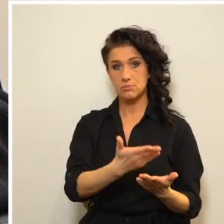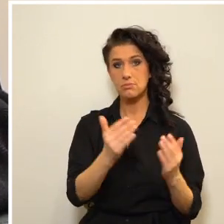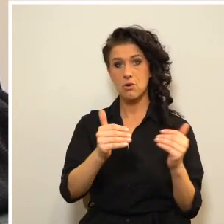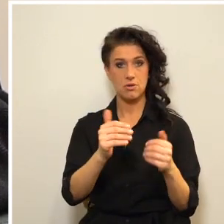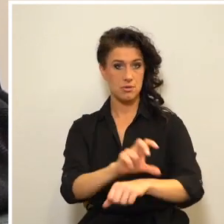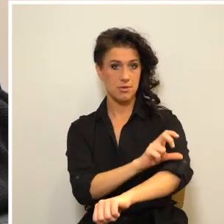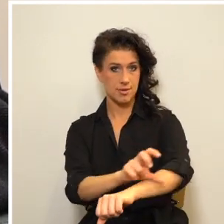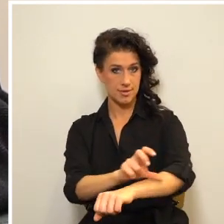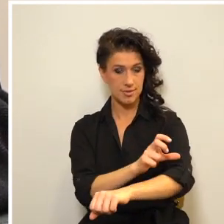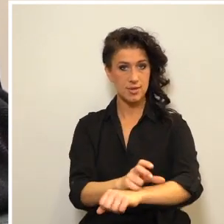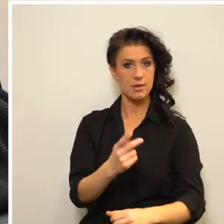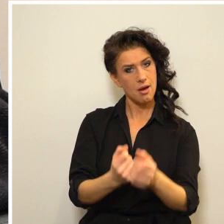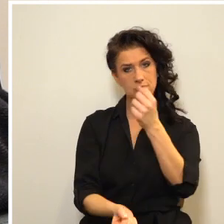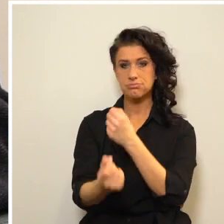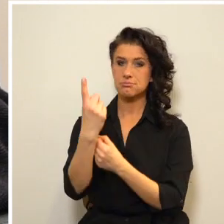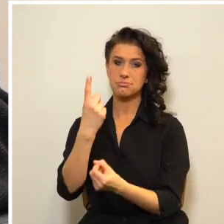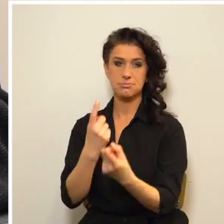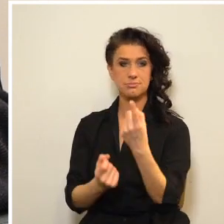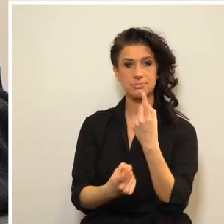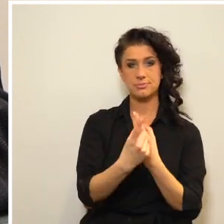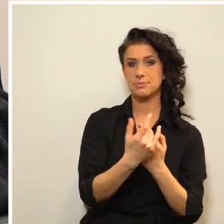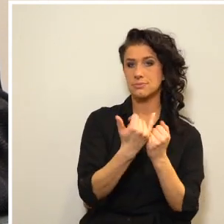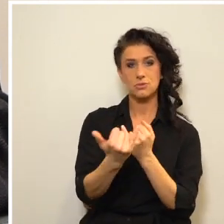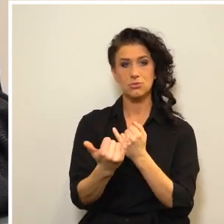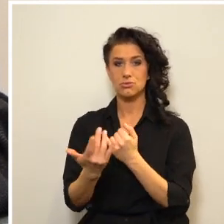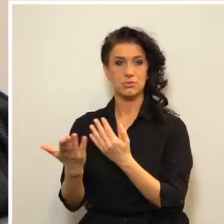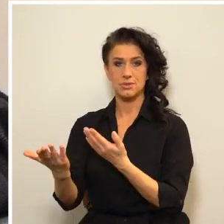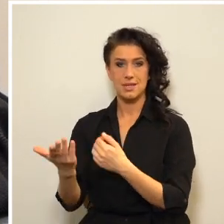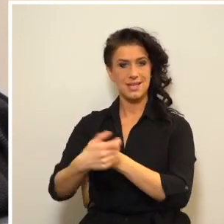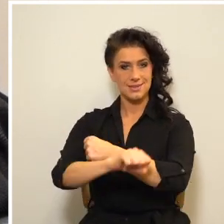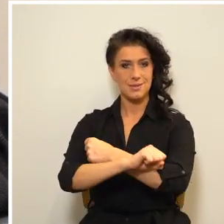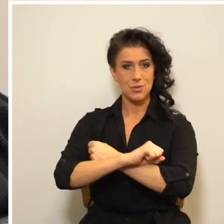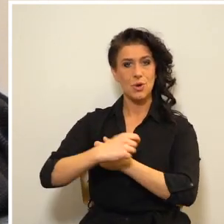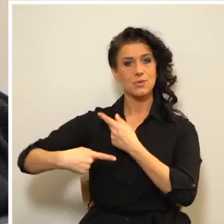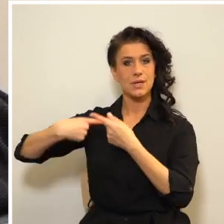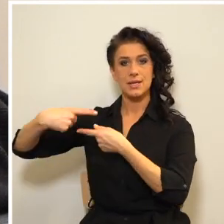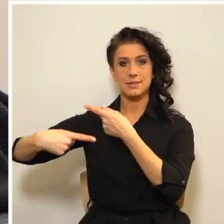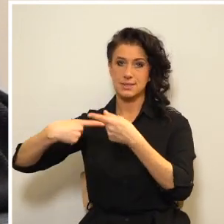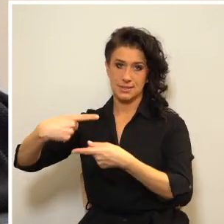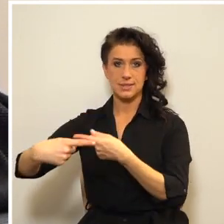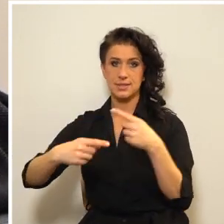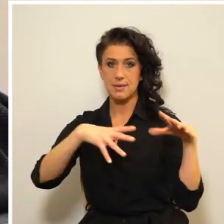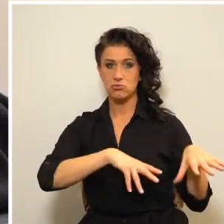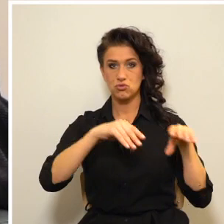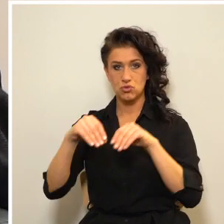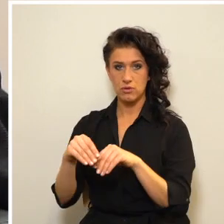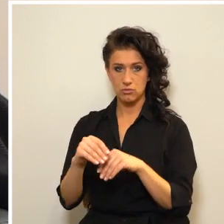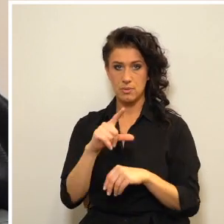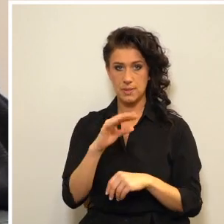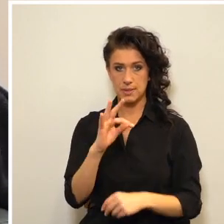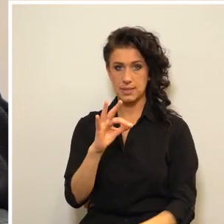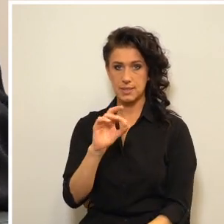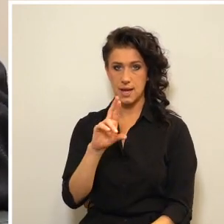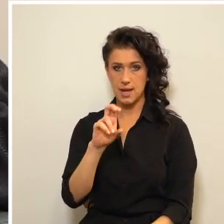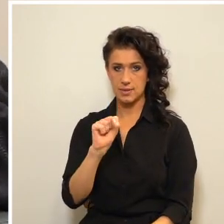techniki której się teraz po Mam na imię które niejako zastępują tradycyjne w transplantację innymi już nie